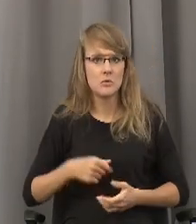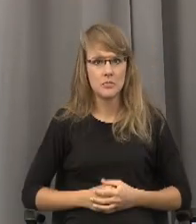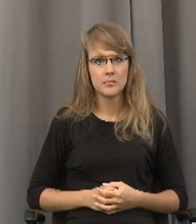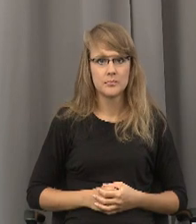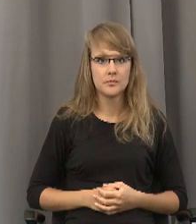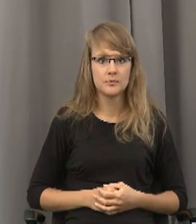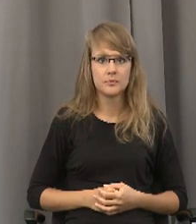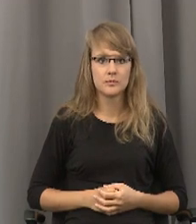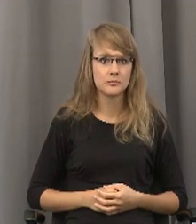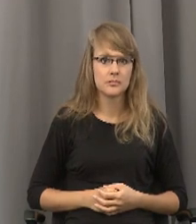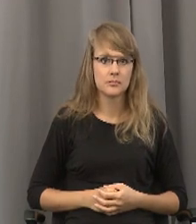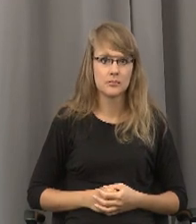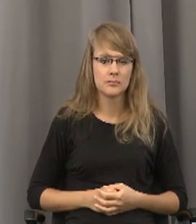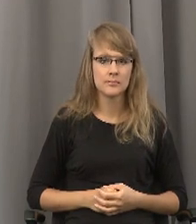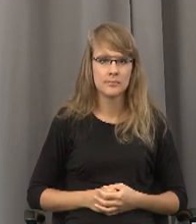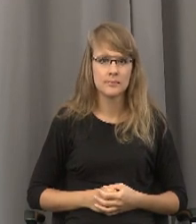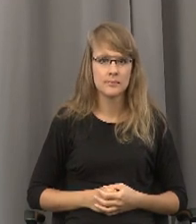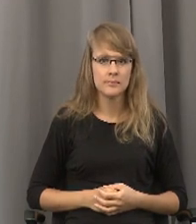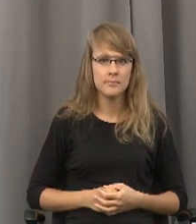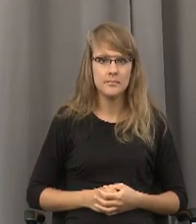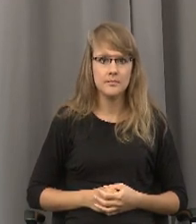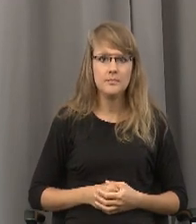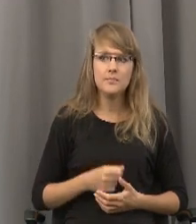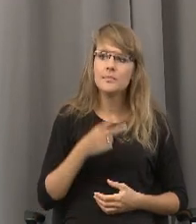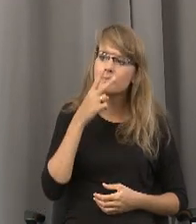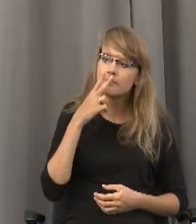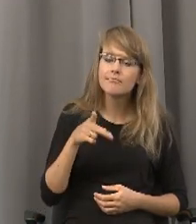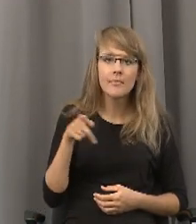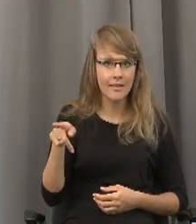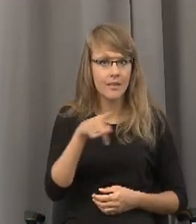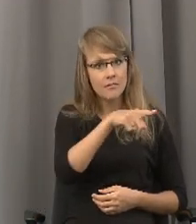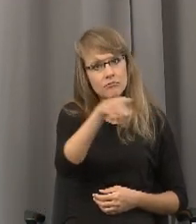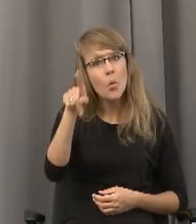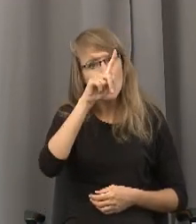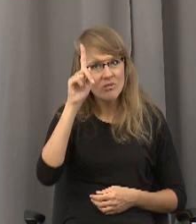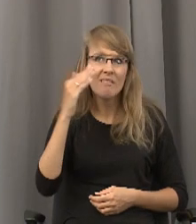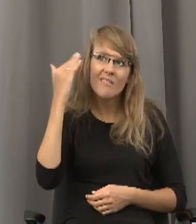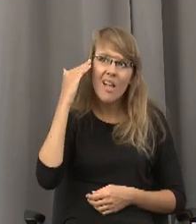I proszę zobaczyć, jak wygląda wiedza o samej chorobie.